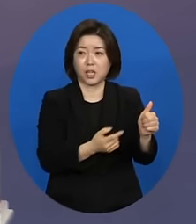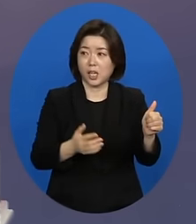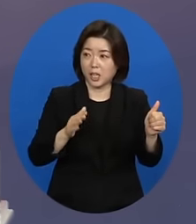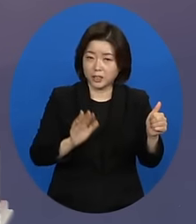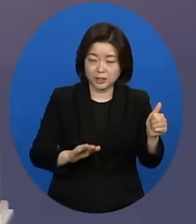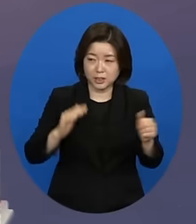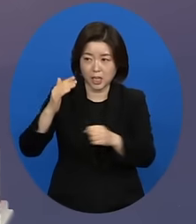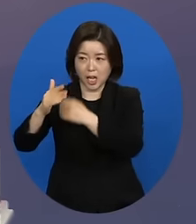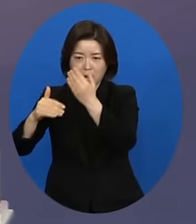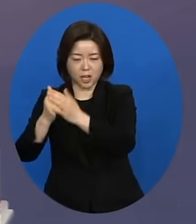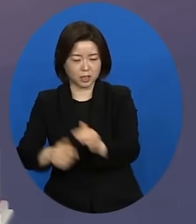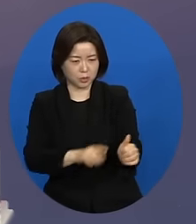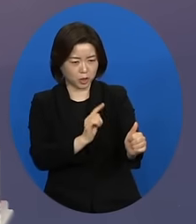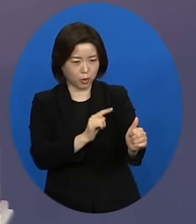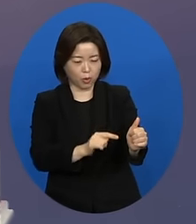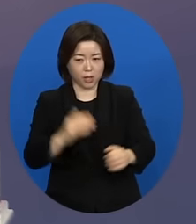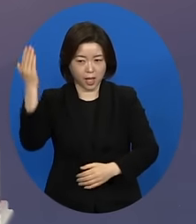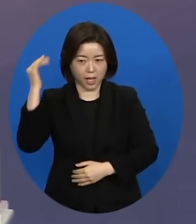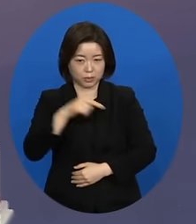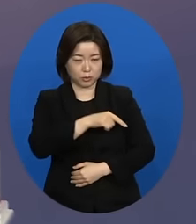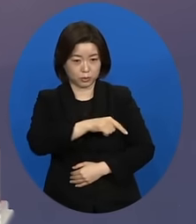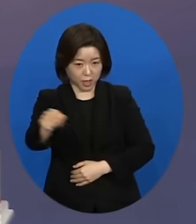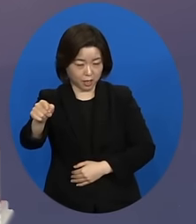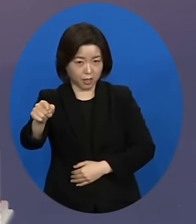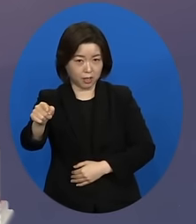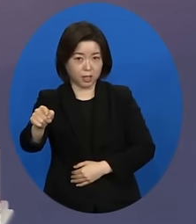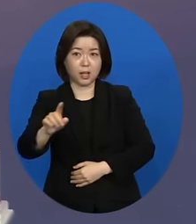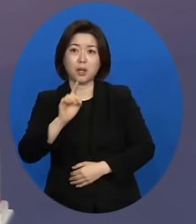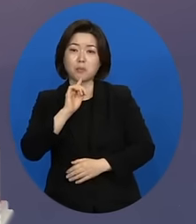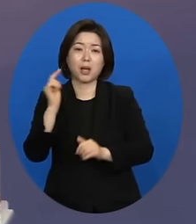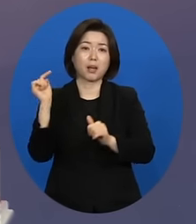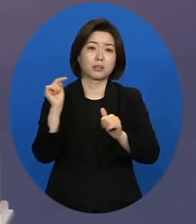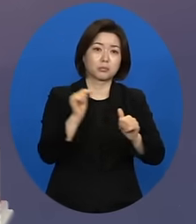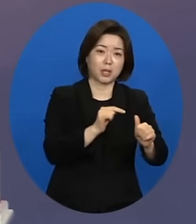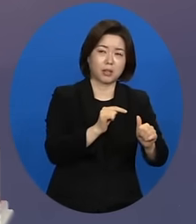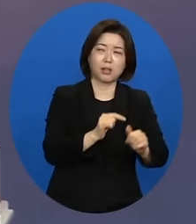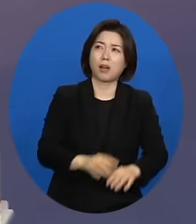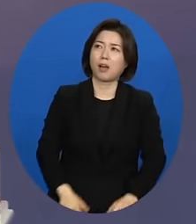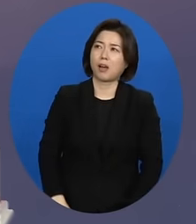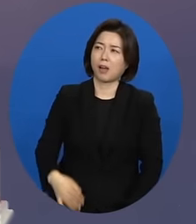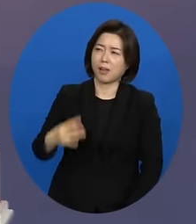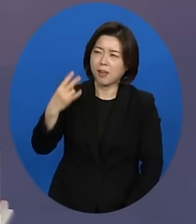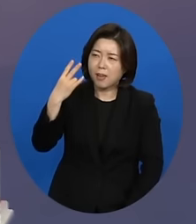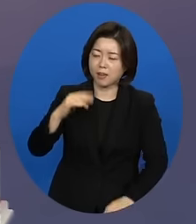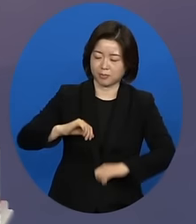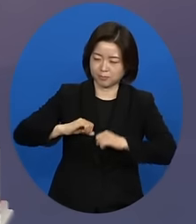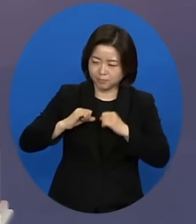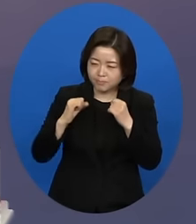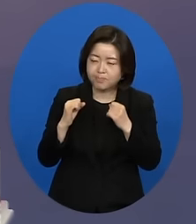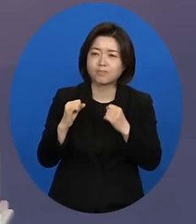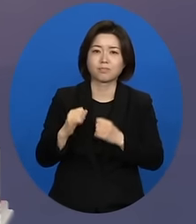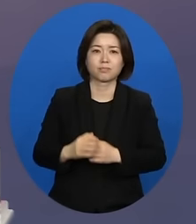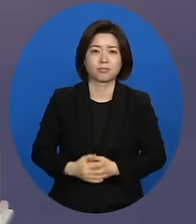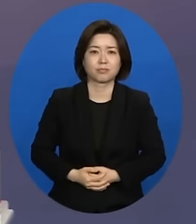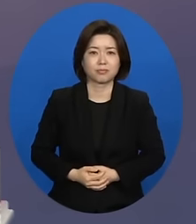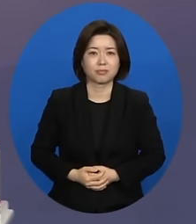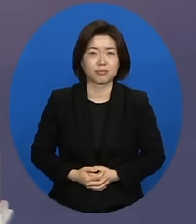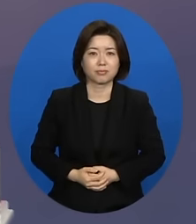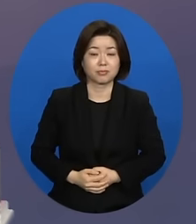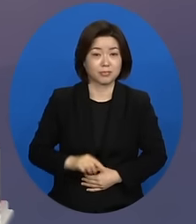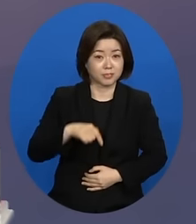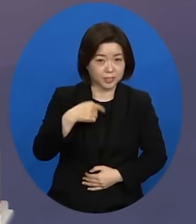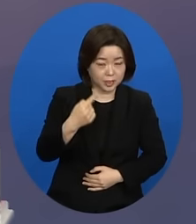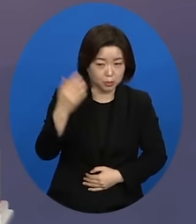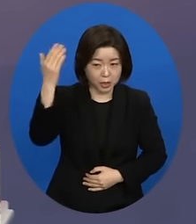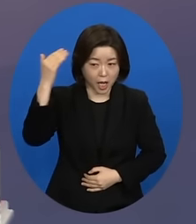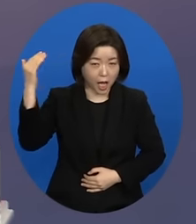Go to Korea, 한국으로 가거라는 말을 듣고 예, 하나님, 그리고 한국 땅으로 오기